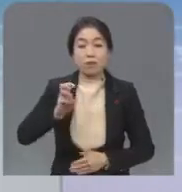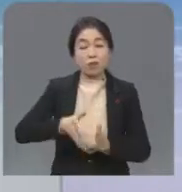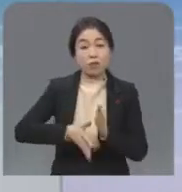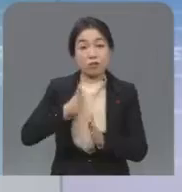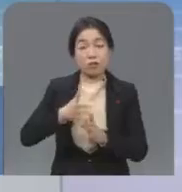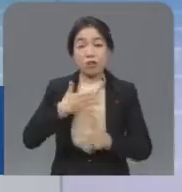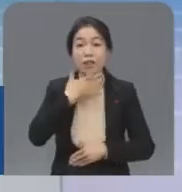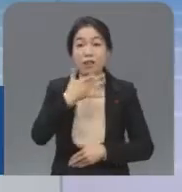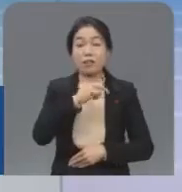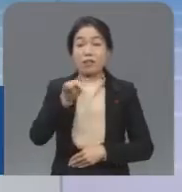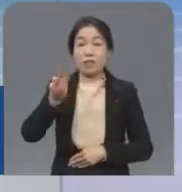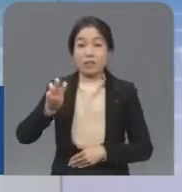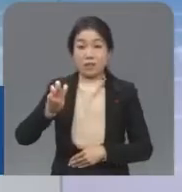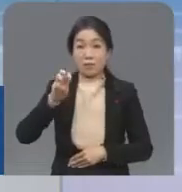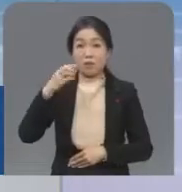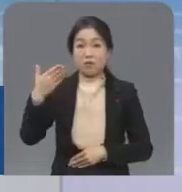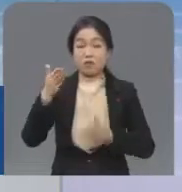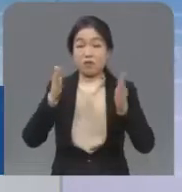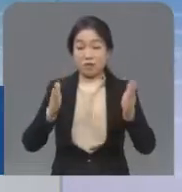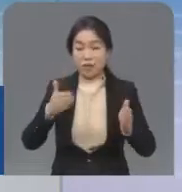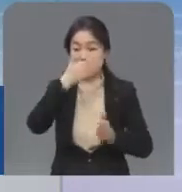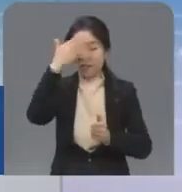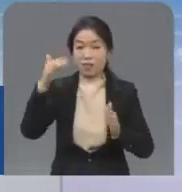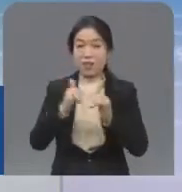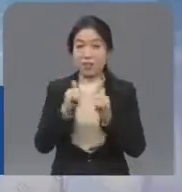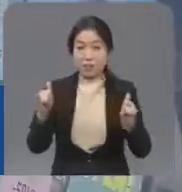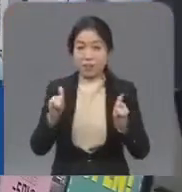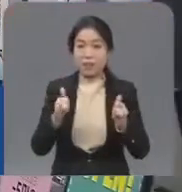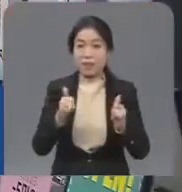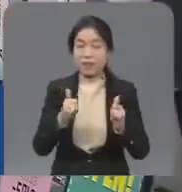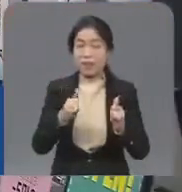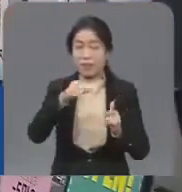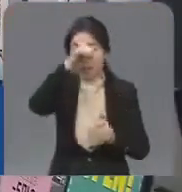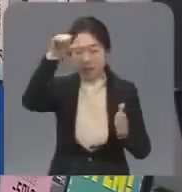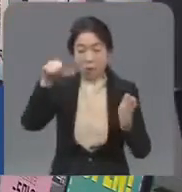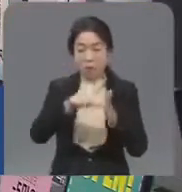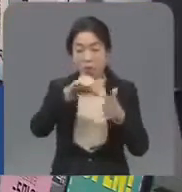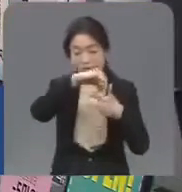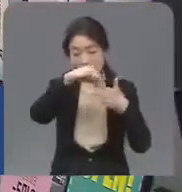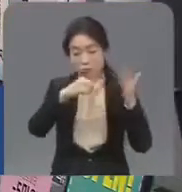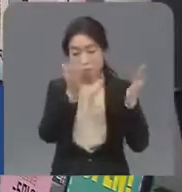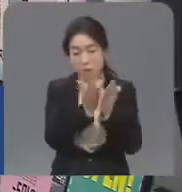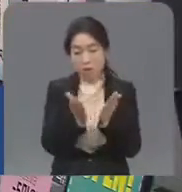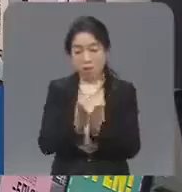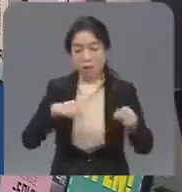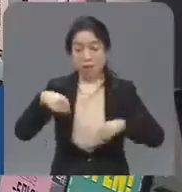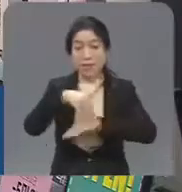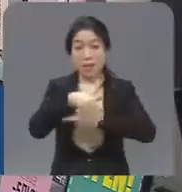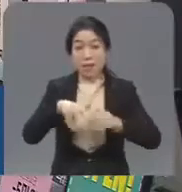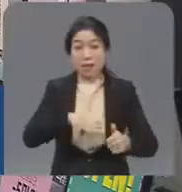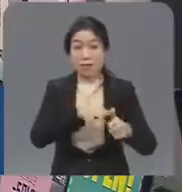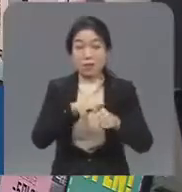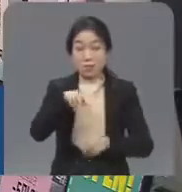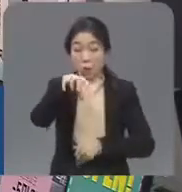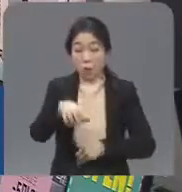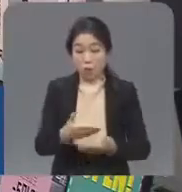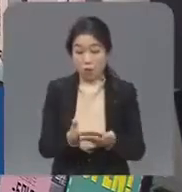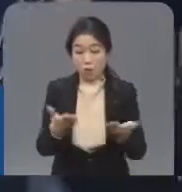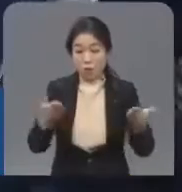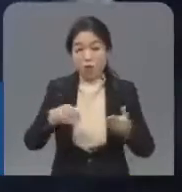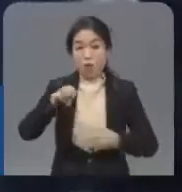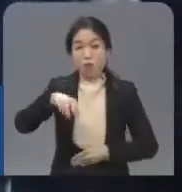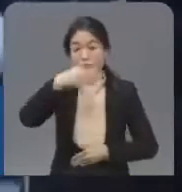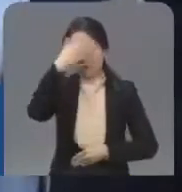광주시가 19세부터 39세까지 청년층의 생애 주기별 맞춤형 정책 정보를 한 자리에서 제공하는